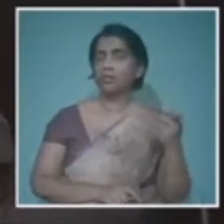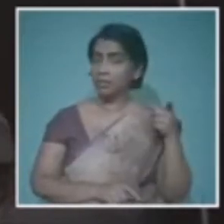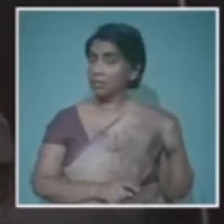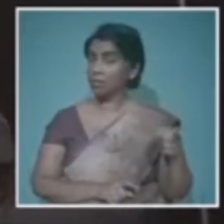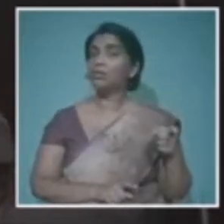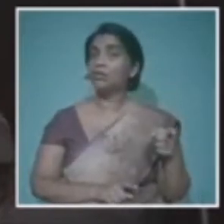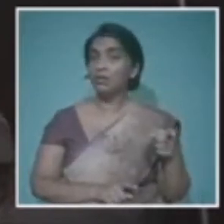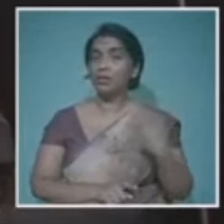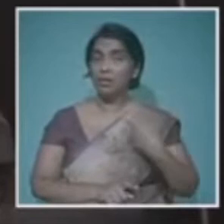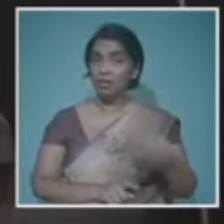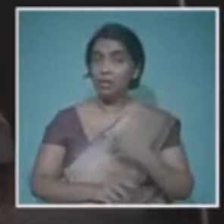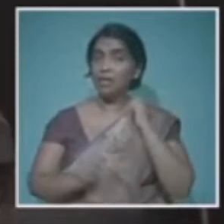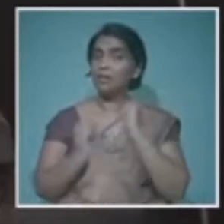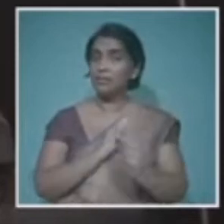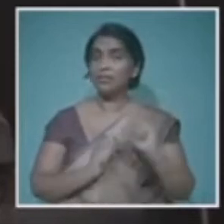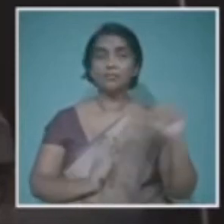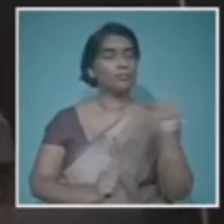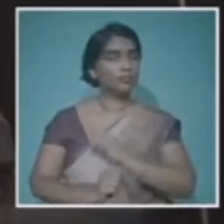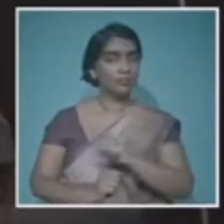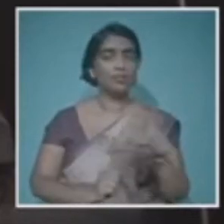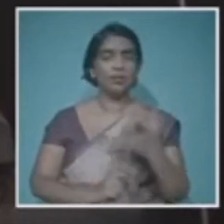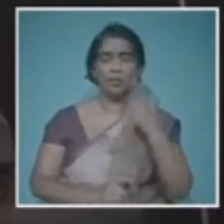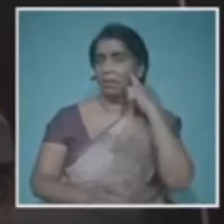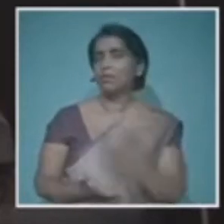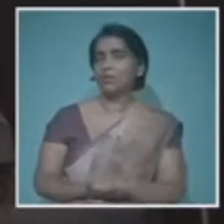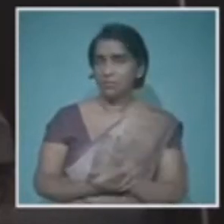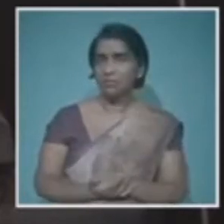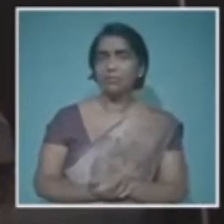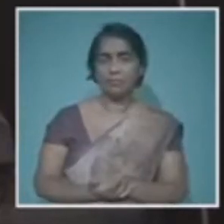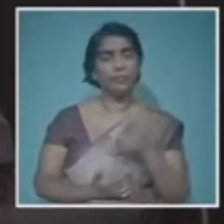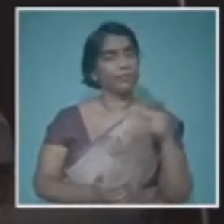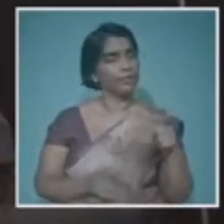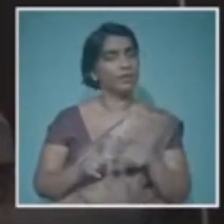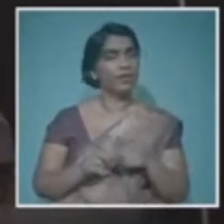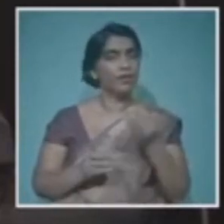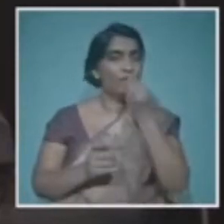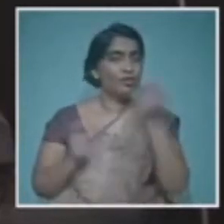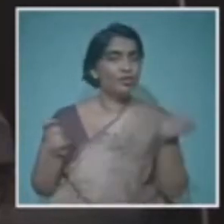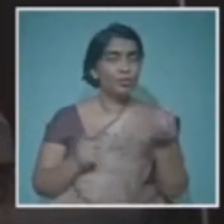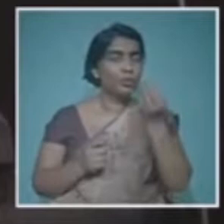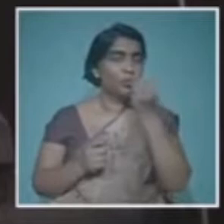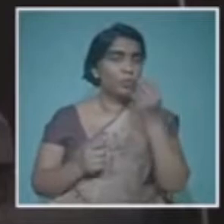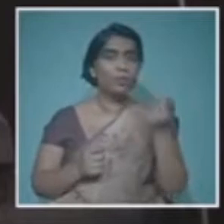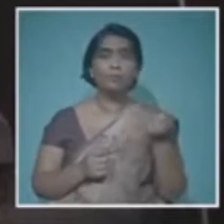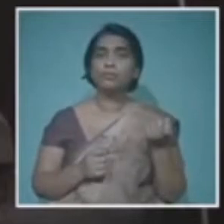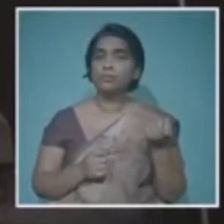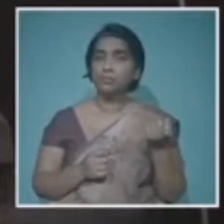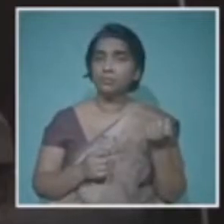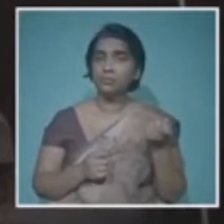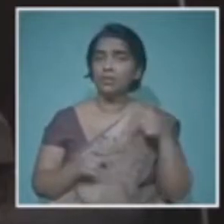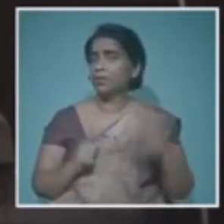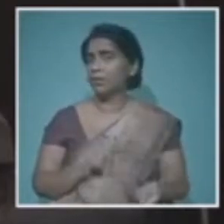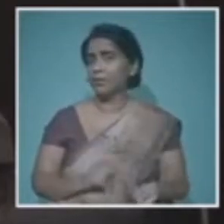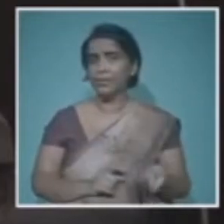ඒ අයගේ දෛනික බස් ගාස්තුව ගත්තාම දරා ගන්න බෑ. එතකොට කැන්ටින් එකේ තියෙන ආහාර වේලක මිල අද